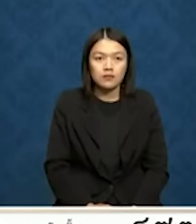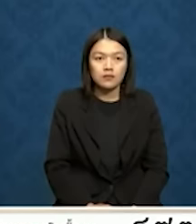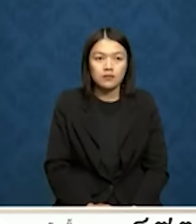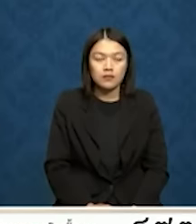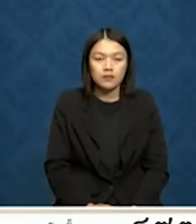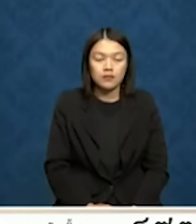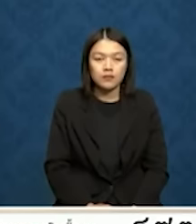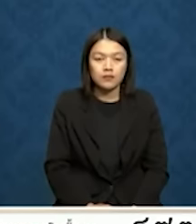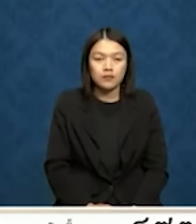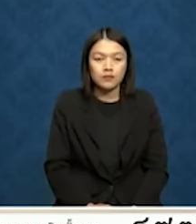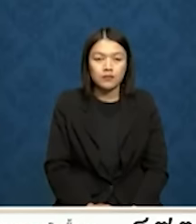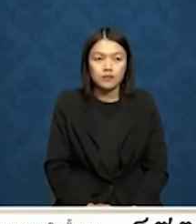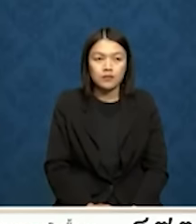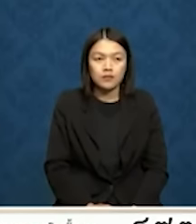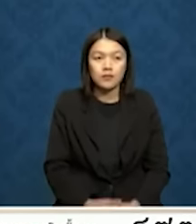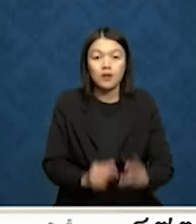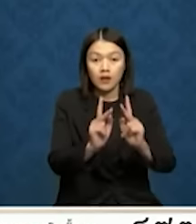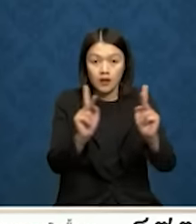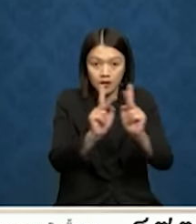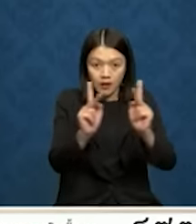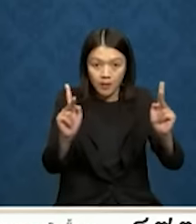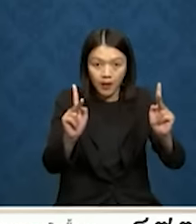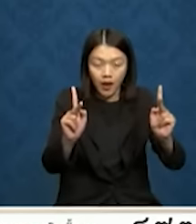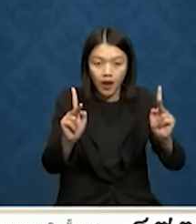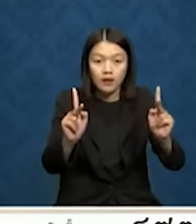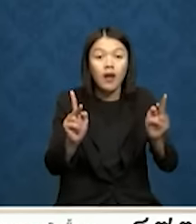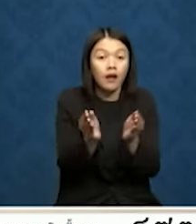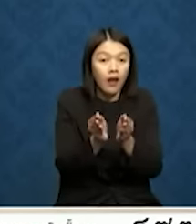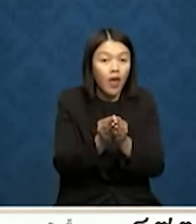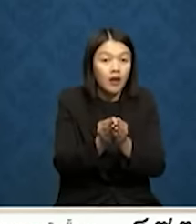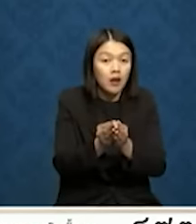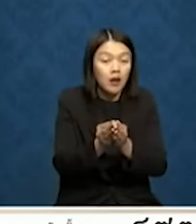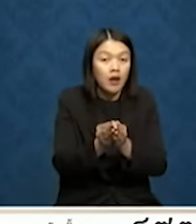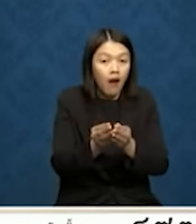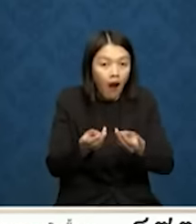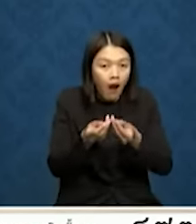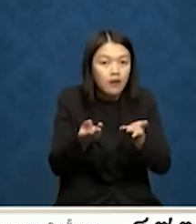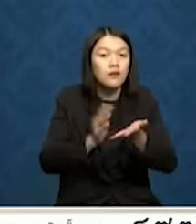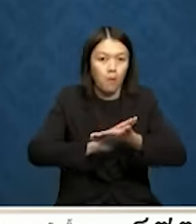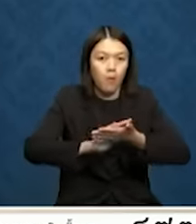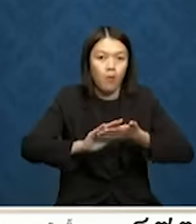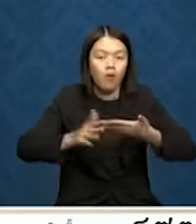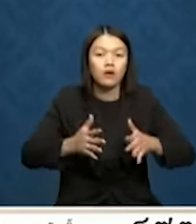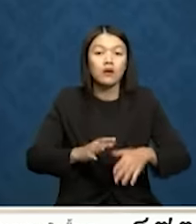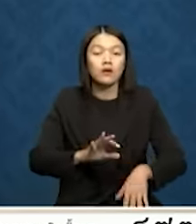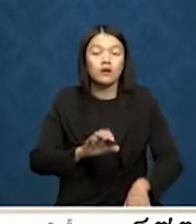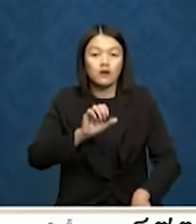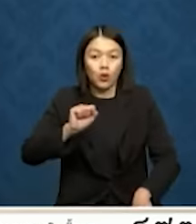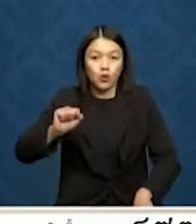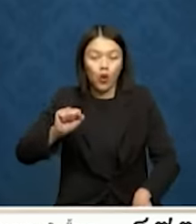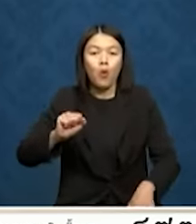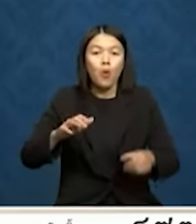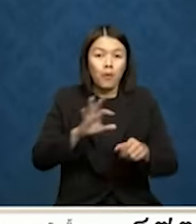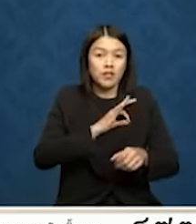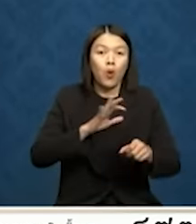โดยที่เมื่อมีกรรมการลงคะแนนเรียบร้อยแล้วครับเมื่อสมาชิกครบองค์ประชุมแล้วผ